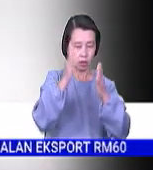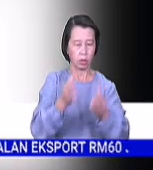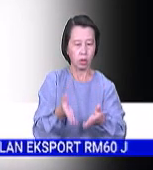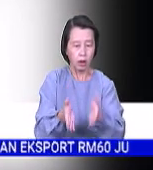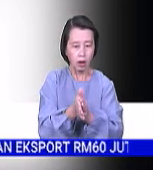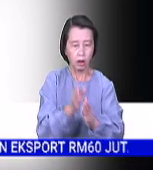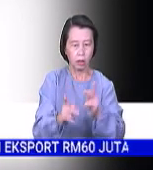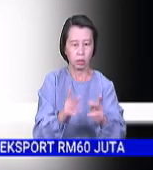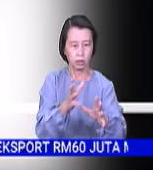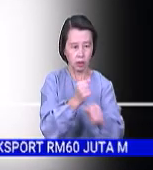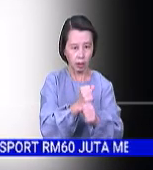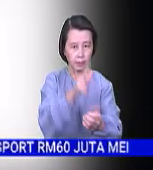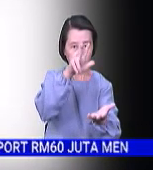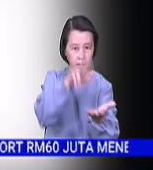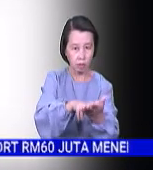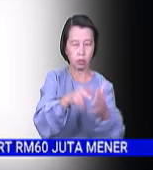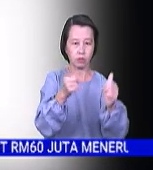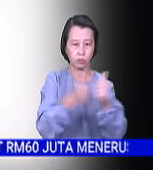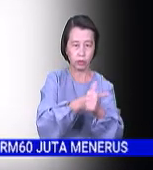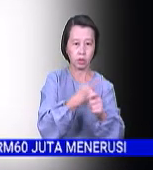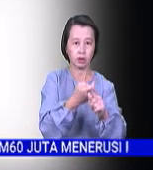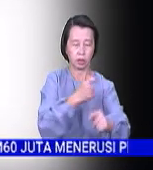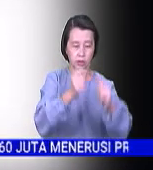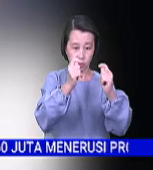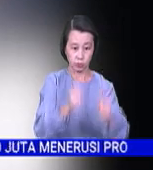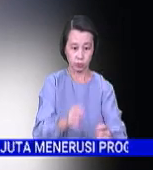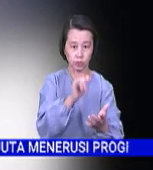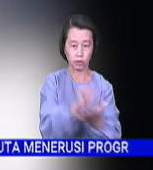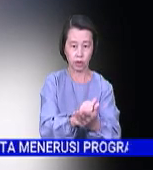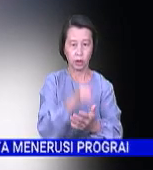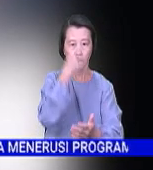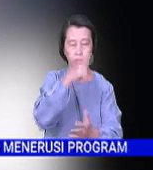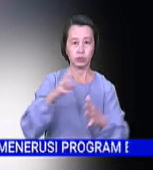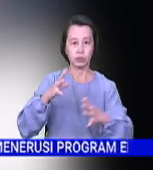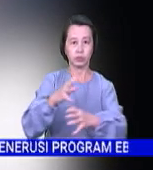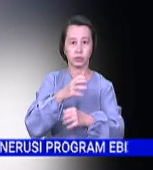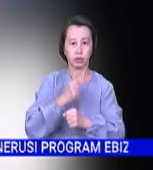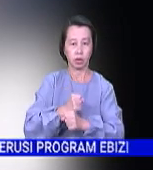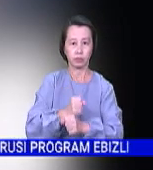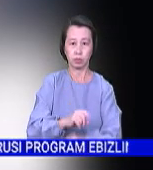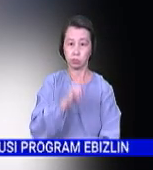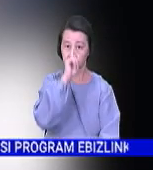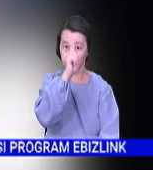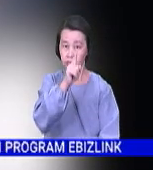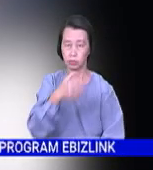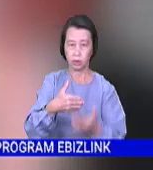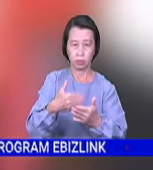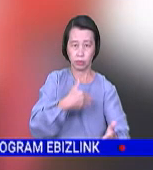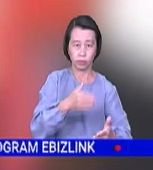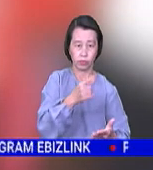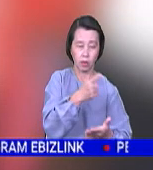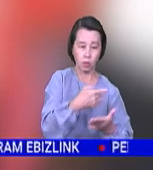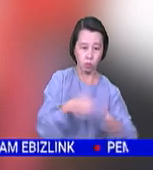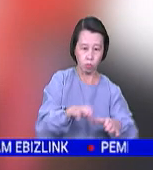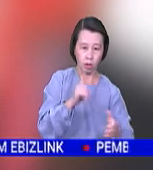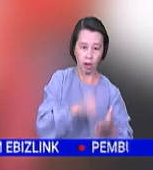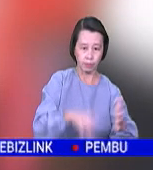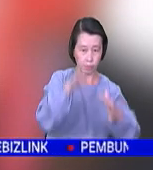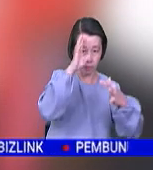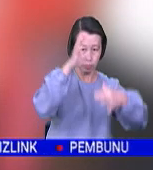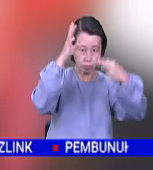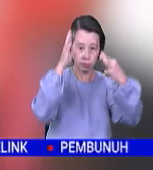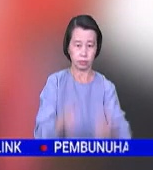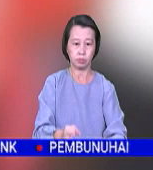ramai mendapatkan pengesahan terlebih dahulu daripada tokoh berkenaan bagi mendapatkan kepastian sebelum membuat apa-apa